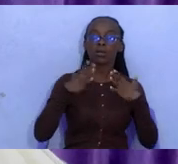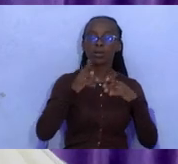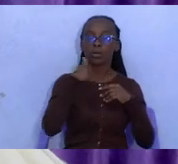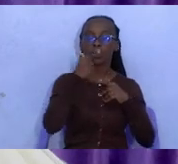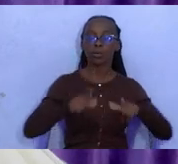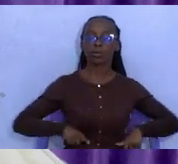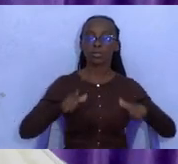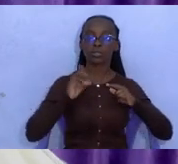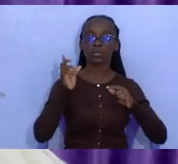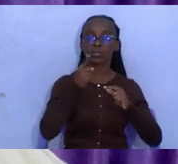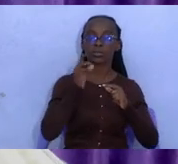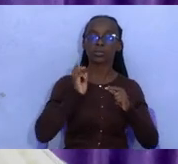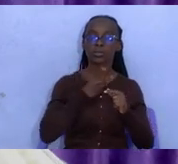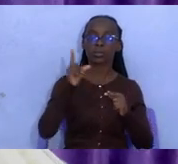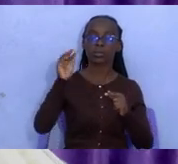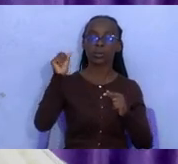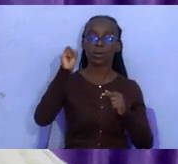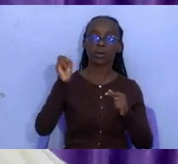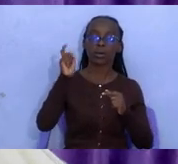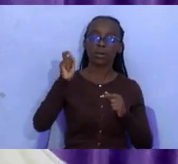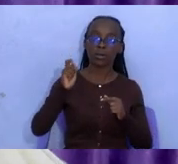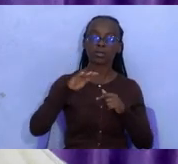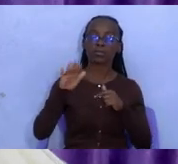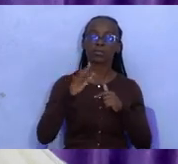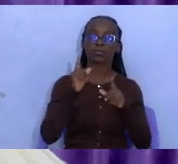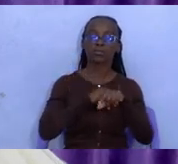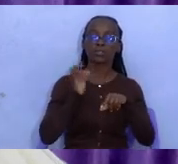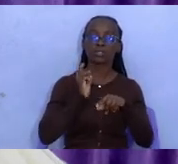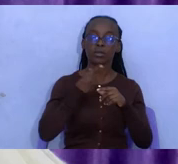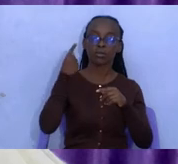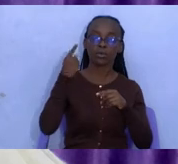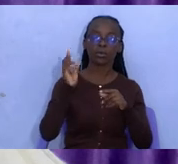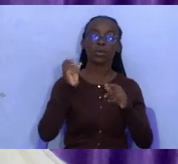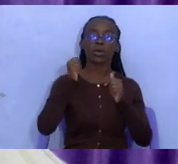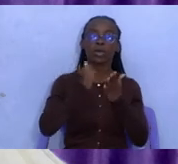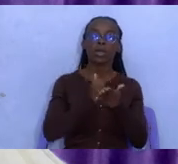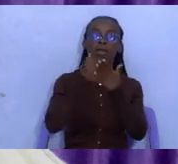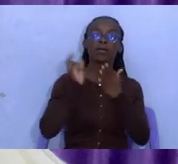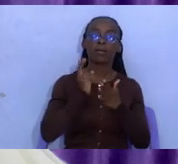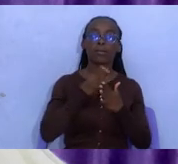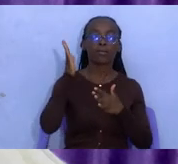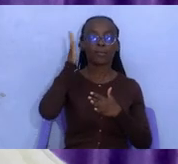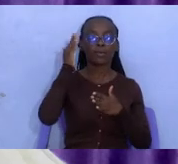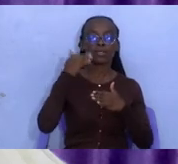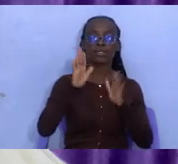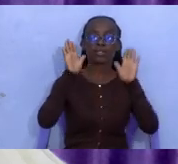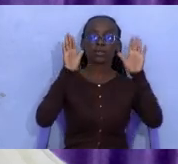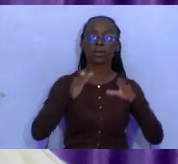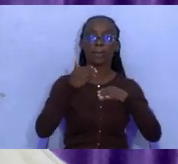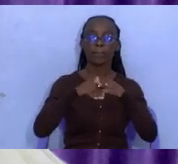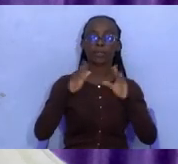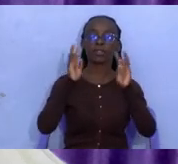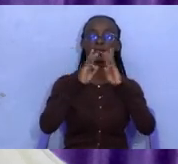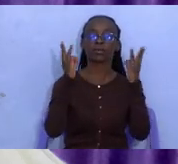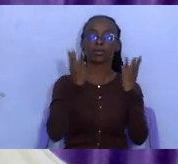nafasi wakati tumeondoka. Bwana tusaidie kuona uthamana wako maishani katika inchi ya walio hai.